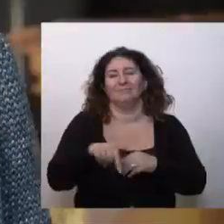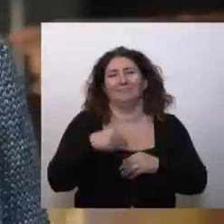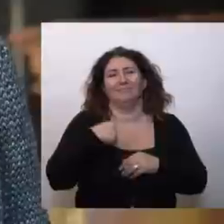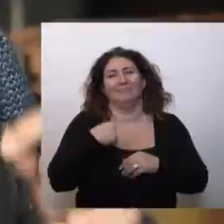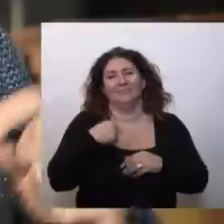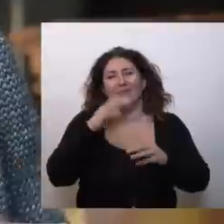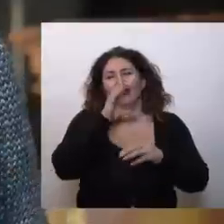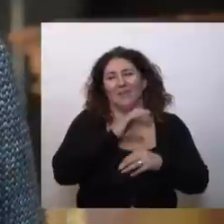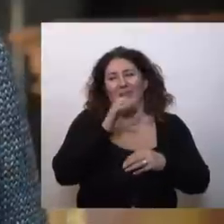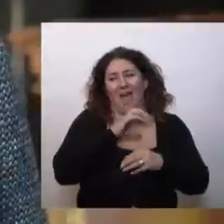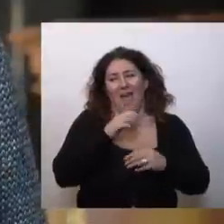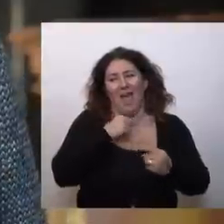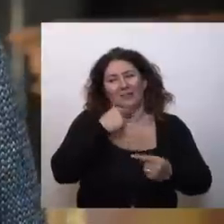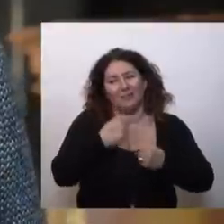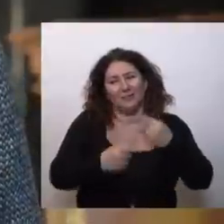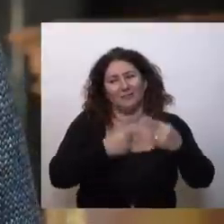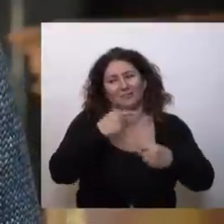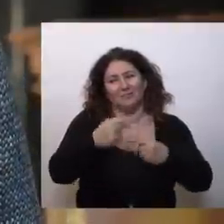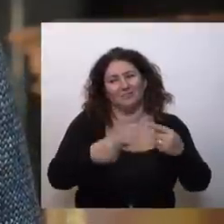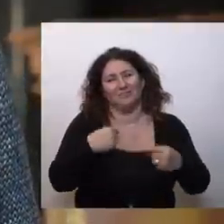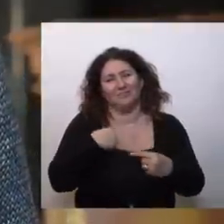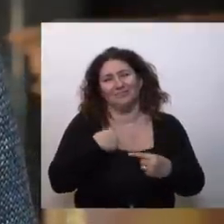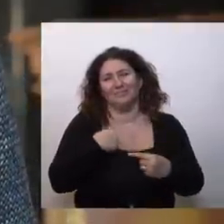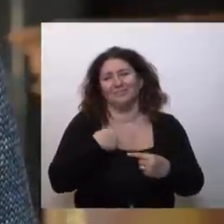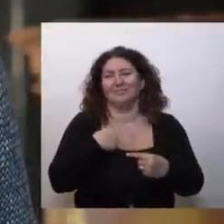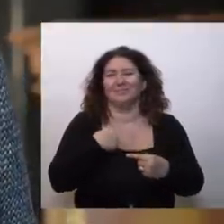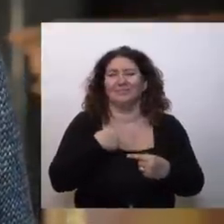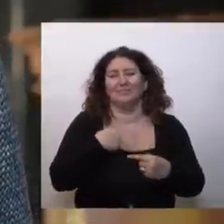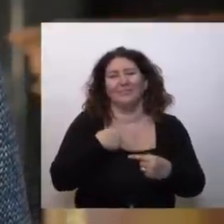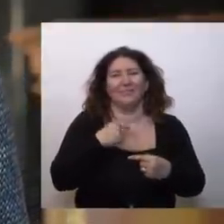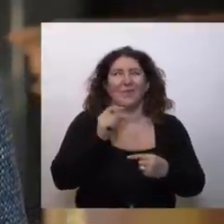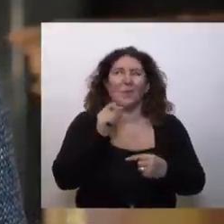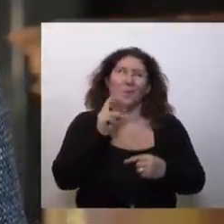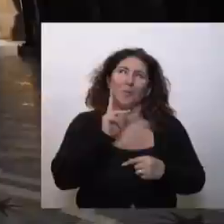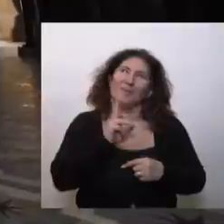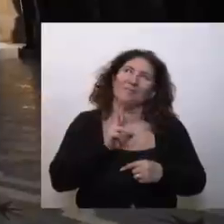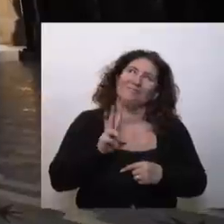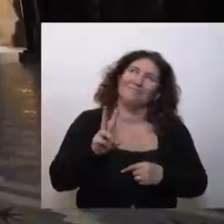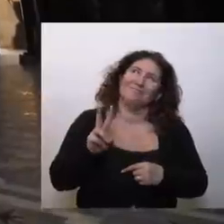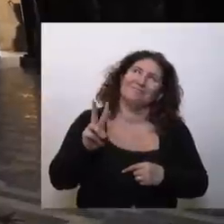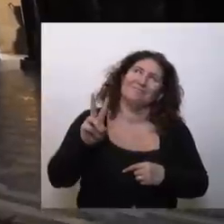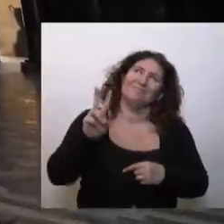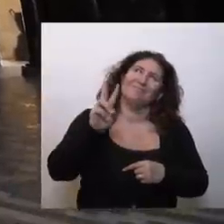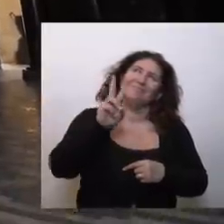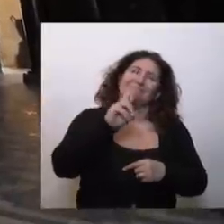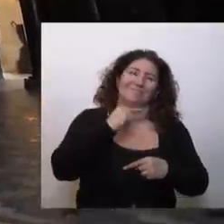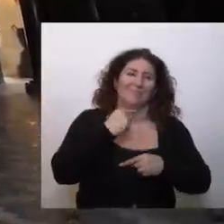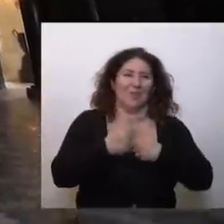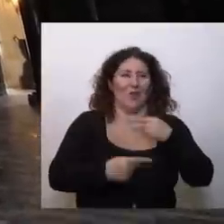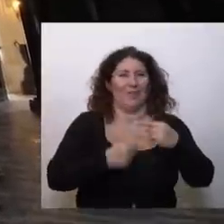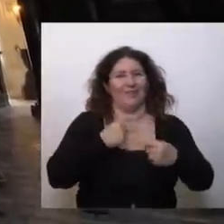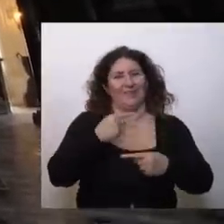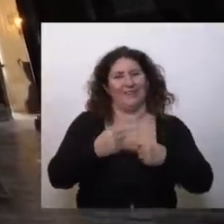ma induciamo ancora qualche istante nel contemplare tanta bellezza verso l'alto.